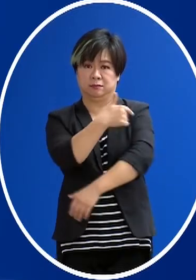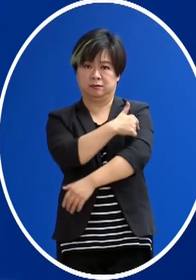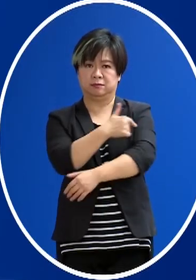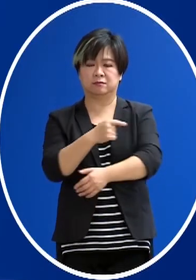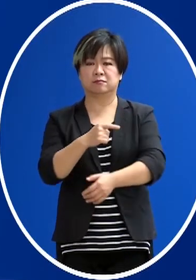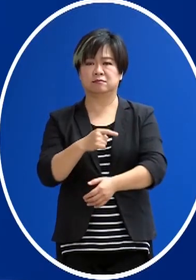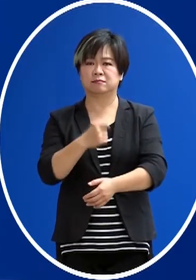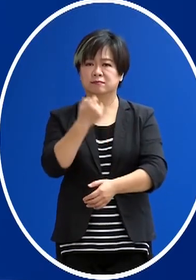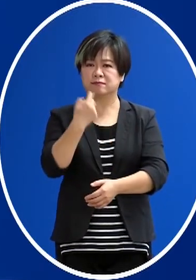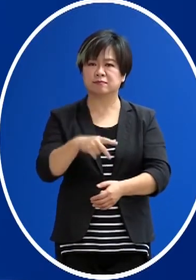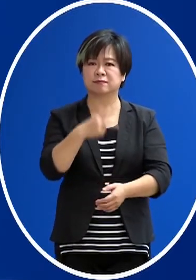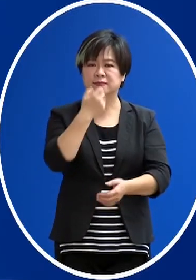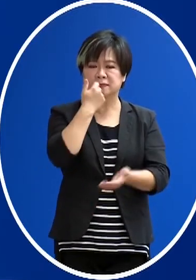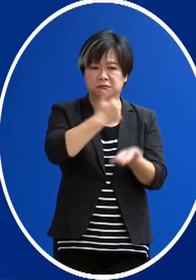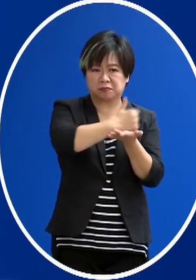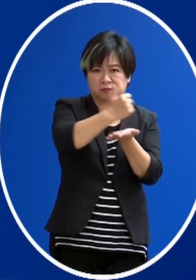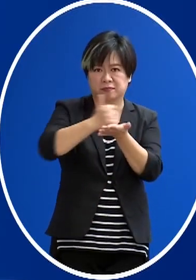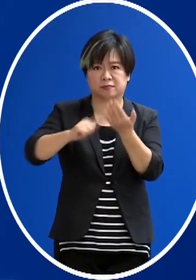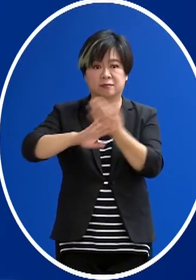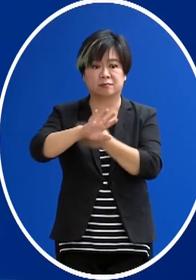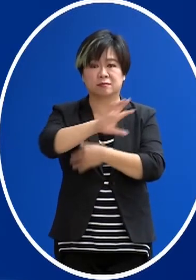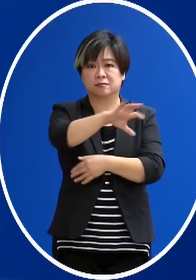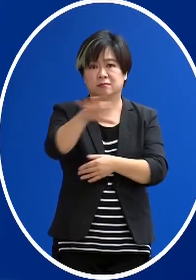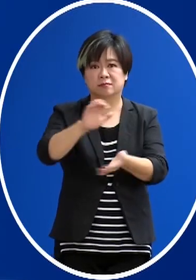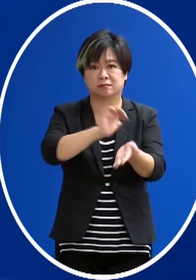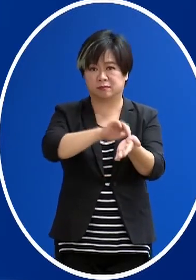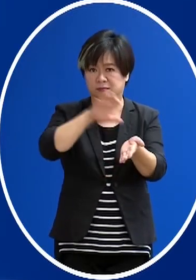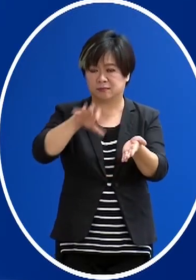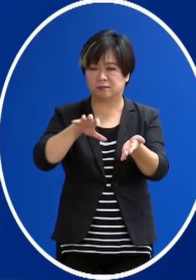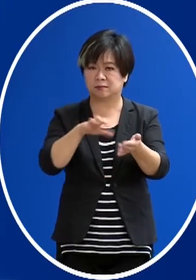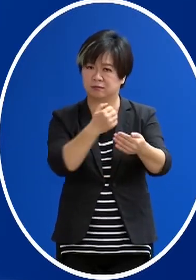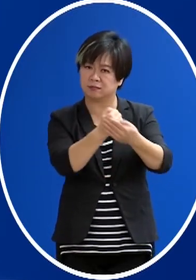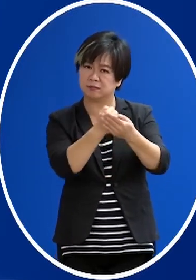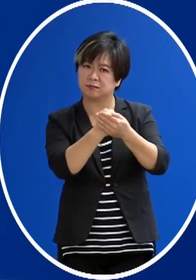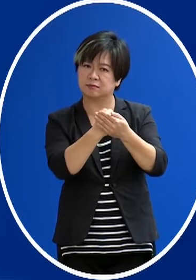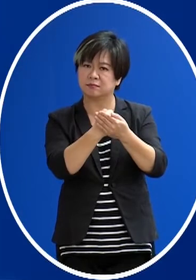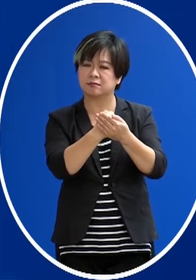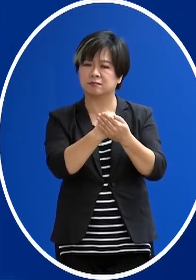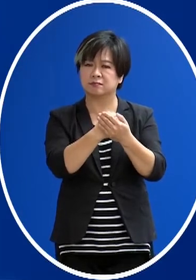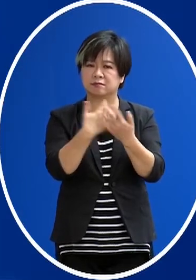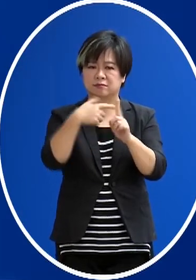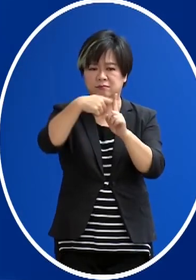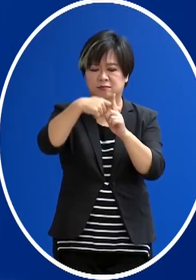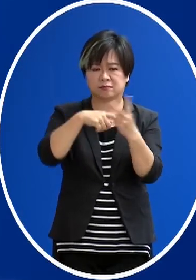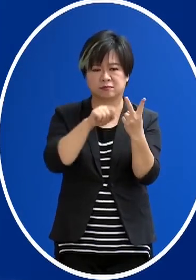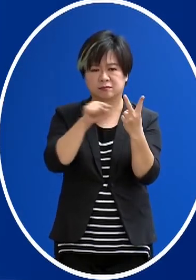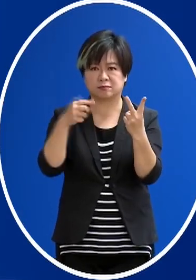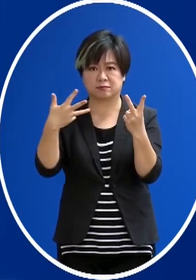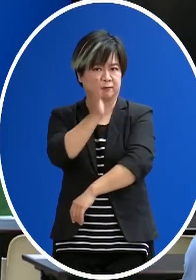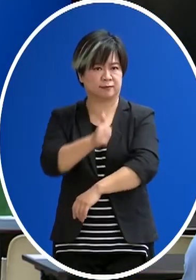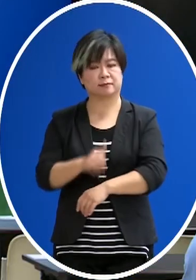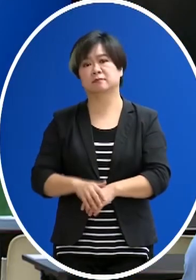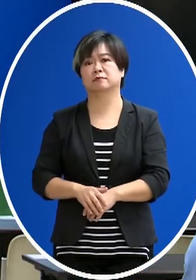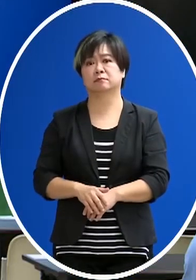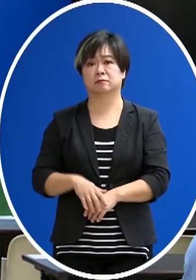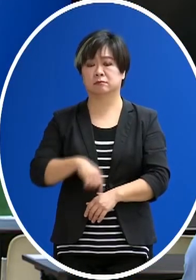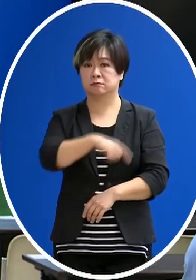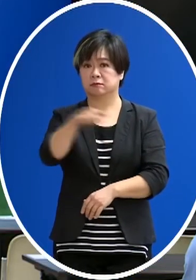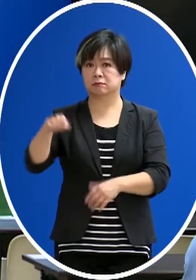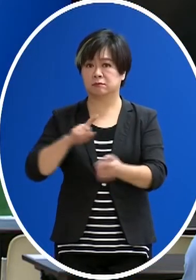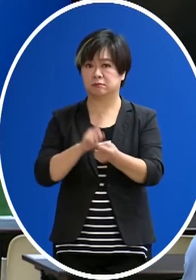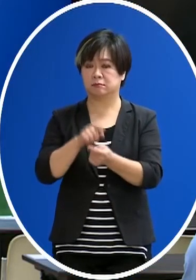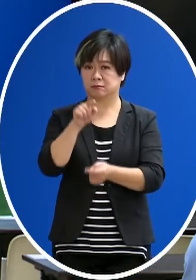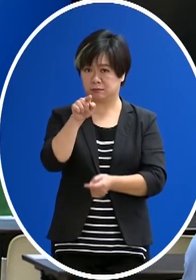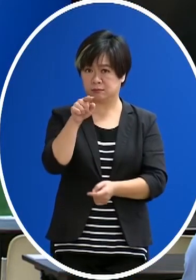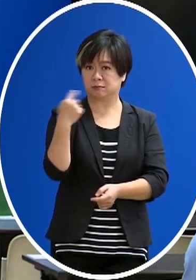运到其他的医疗院所，那可以放2至8度C 储存30天哦。 因为大家都对于您